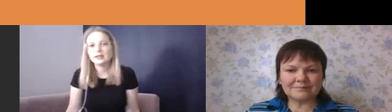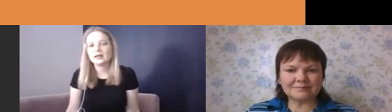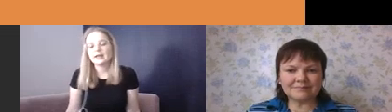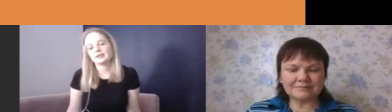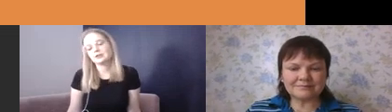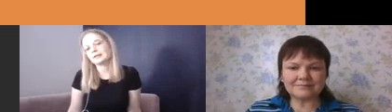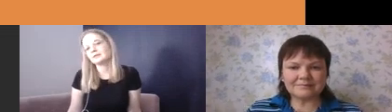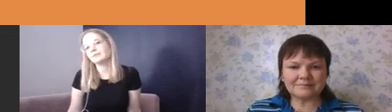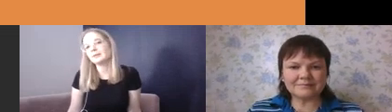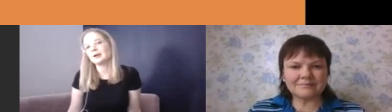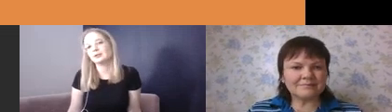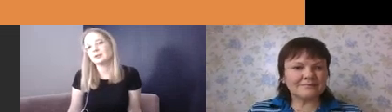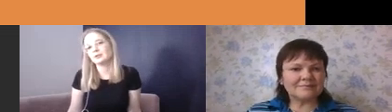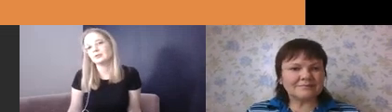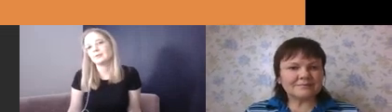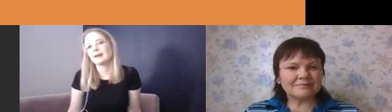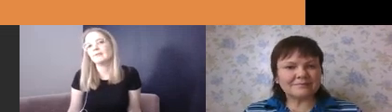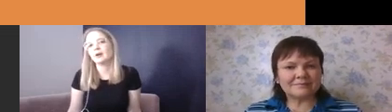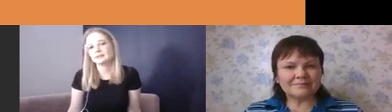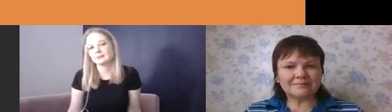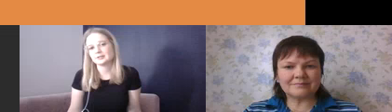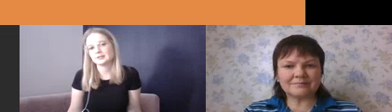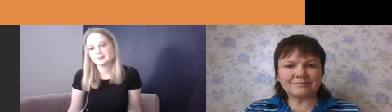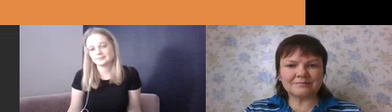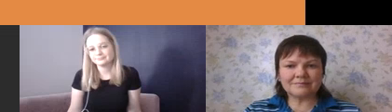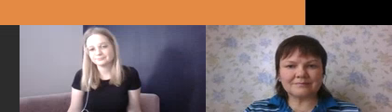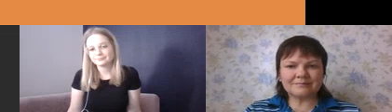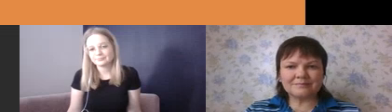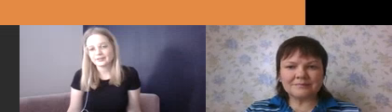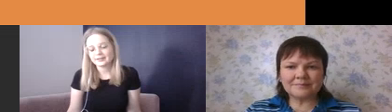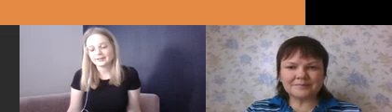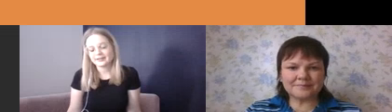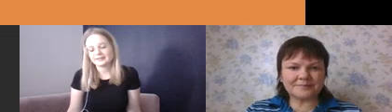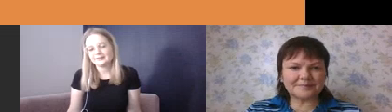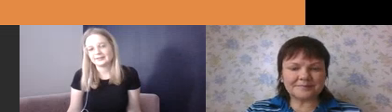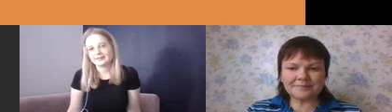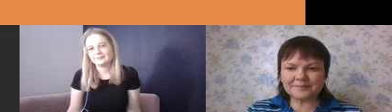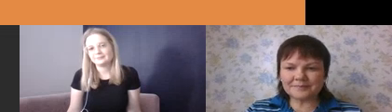töötab, kas oleks võimalik tulla üks päev vaatama siis.